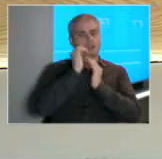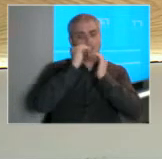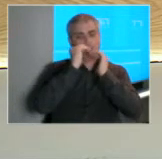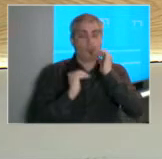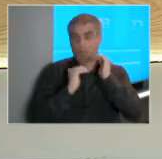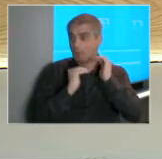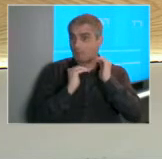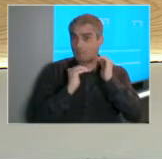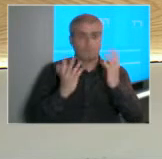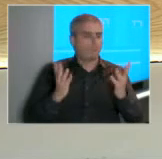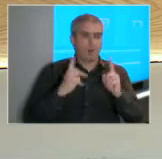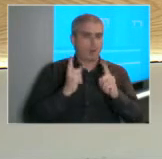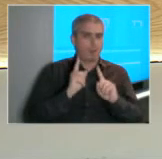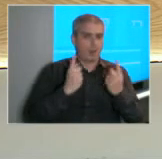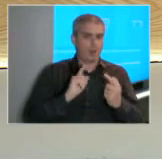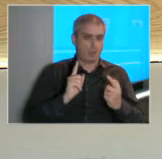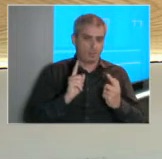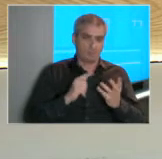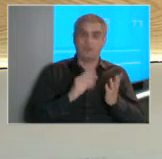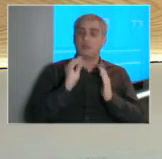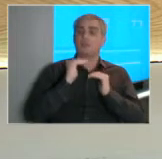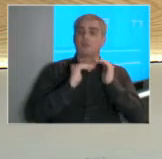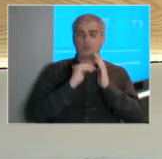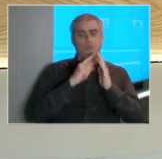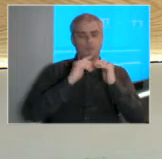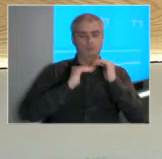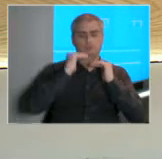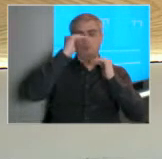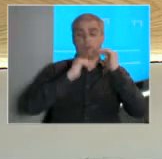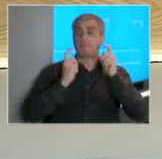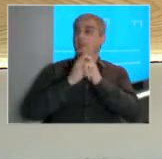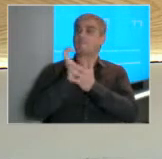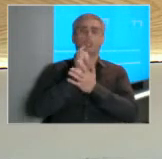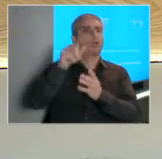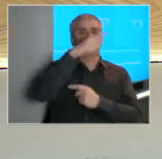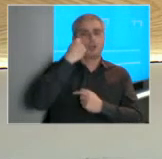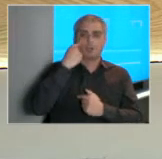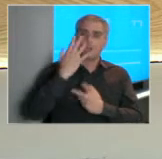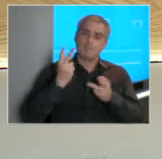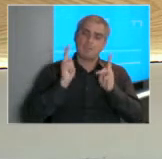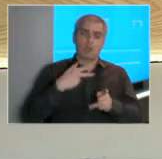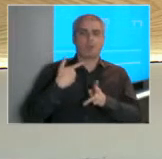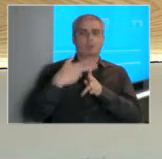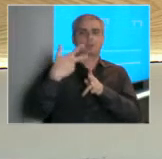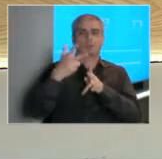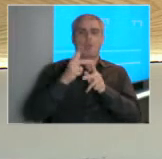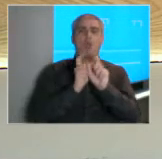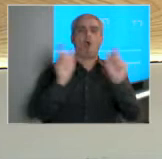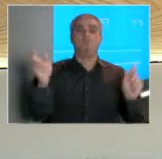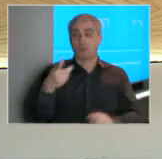ייפגע. אז מדוע זה לא קרה? דירוג האשראי הוא סולם שבו חברות האשראי מדרגות את יכולת החזר החוב של